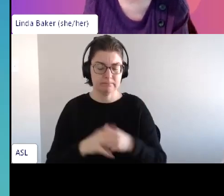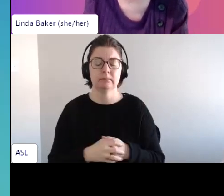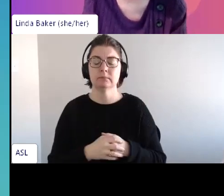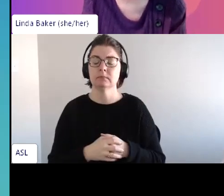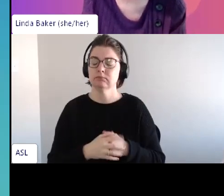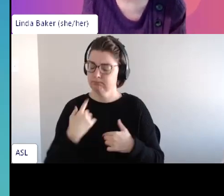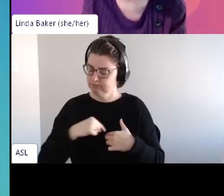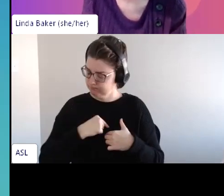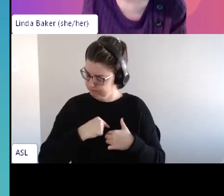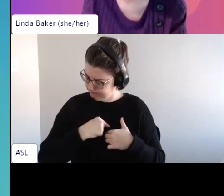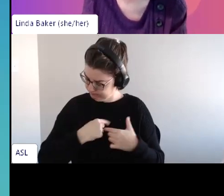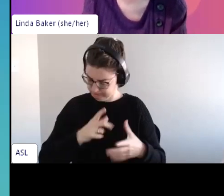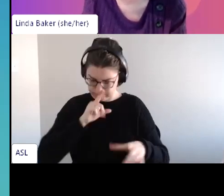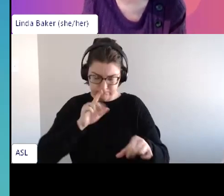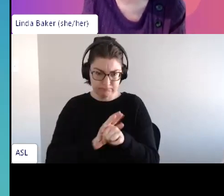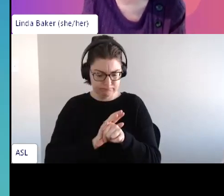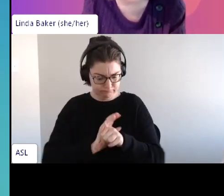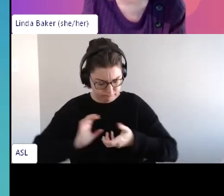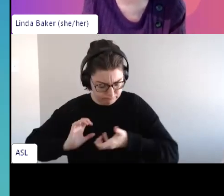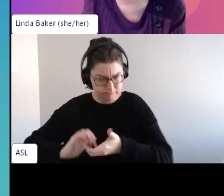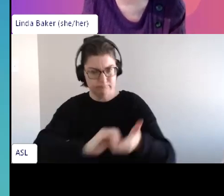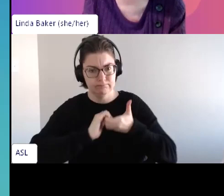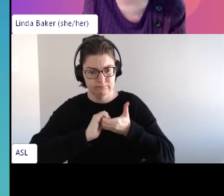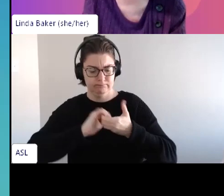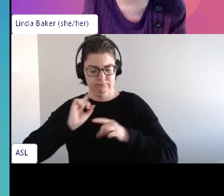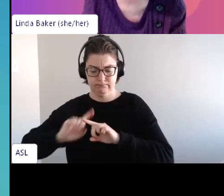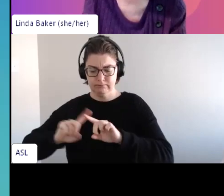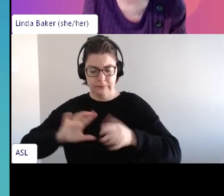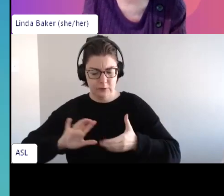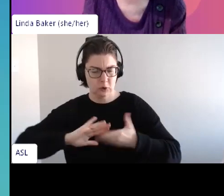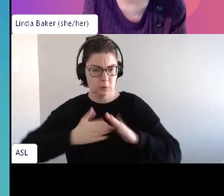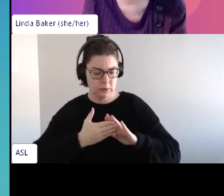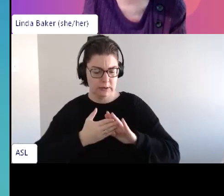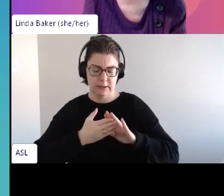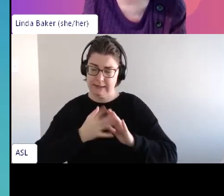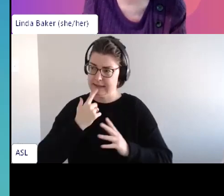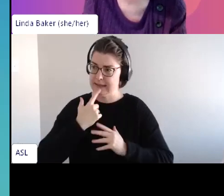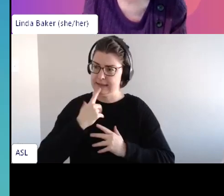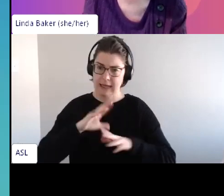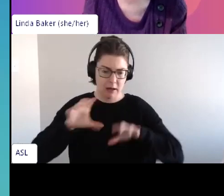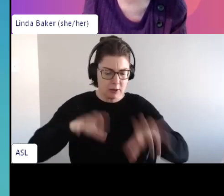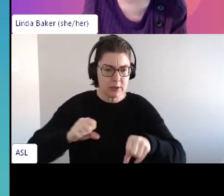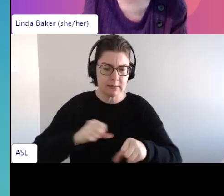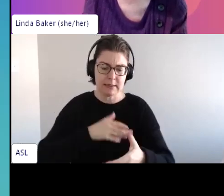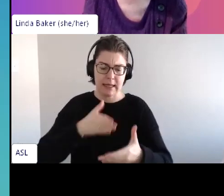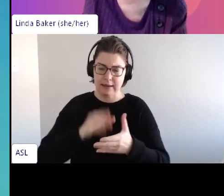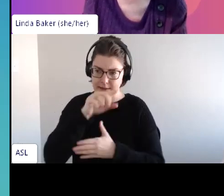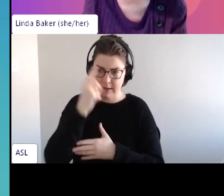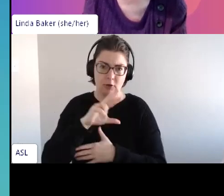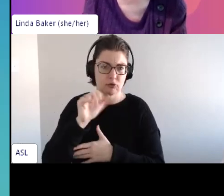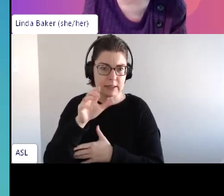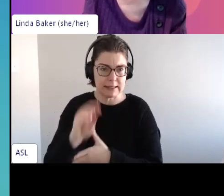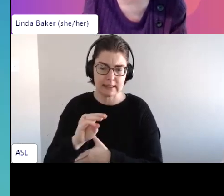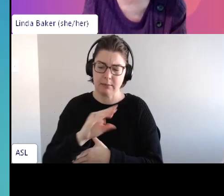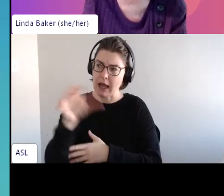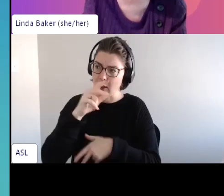colonialisme nous allons continuer à travailler de façon collaborative avec les communautés afin de mettre l'anti racisme